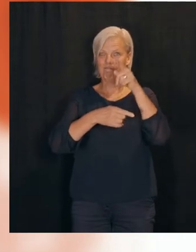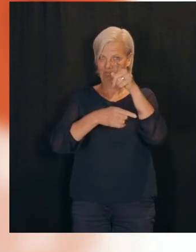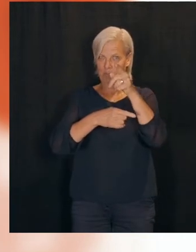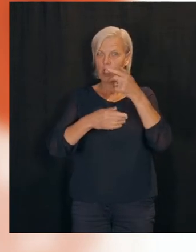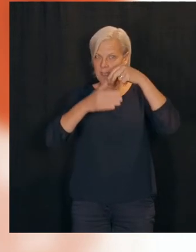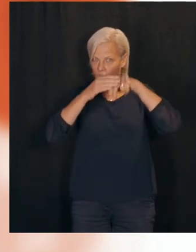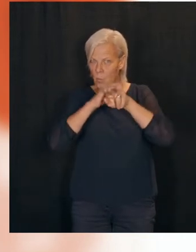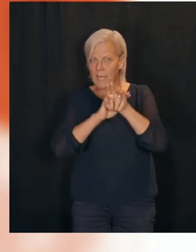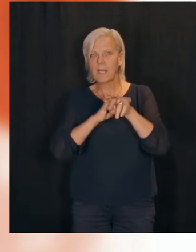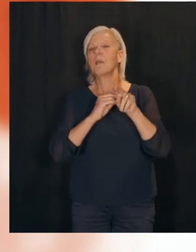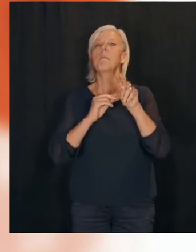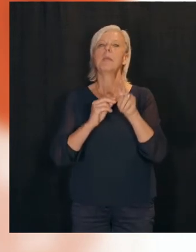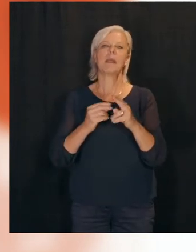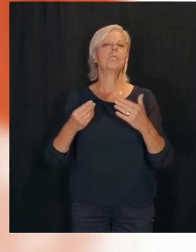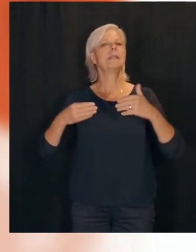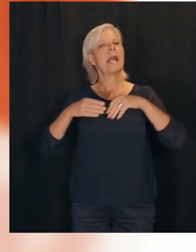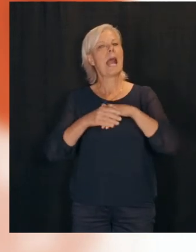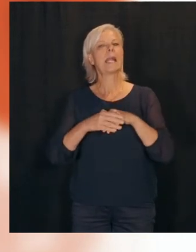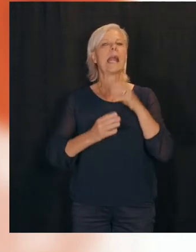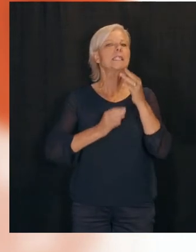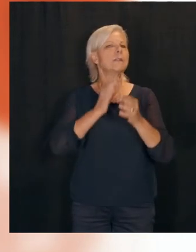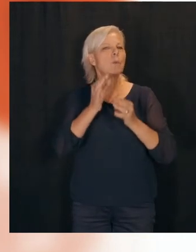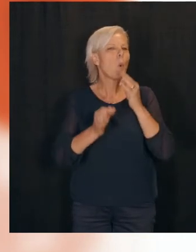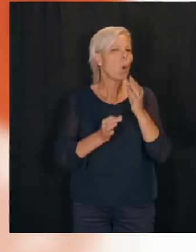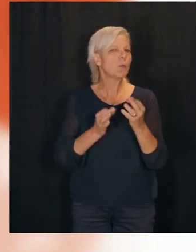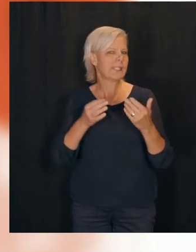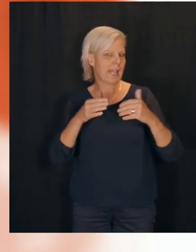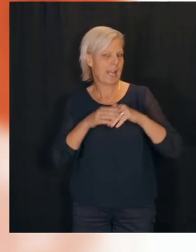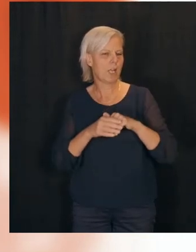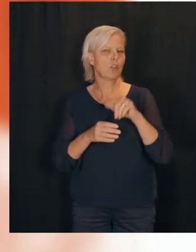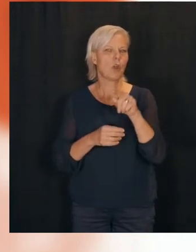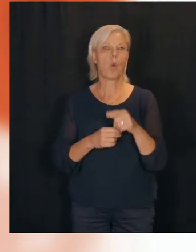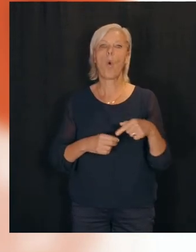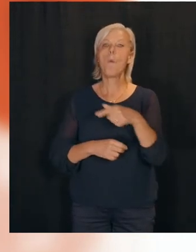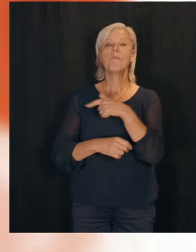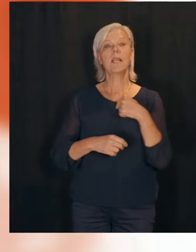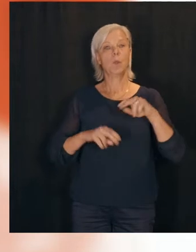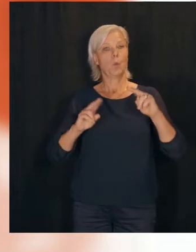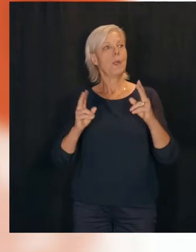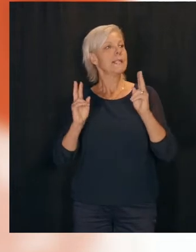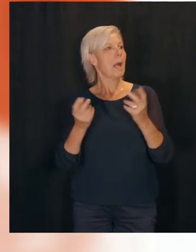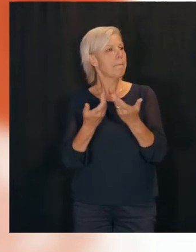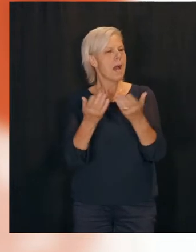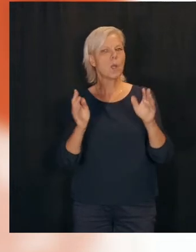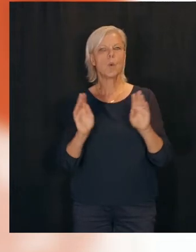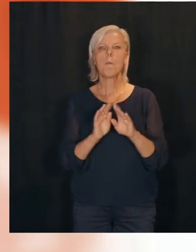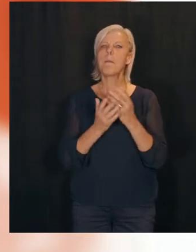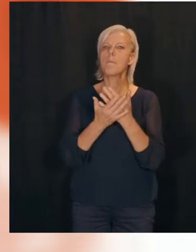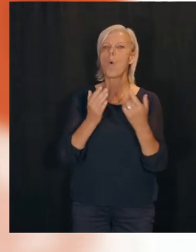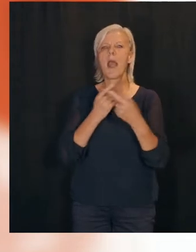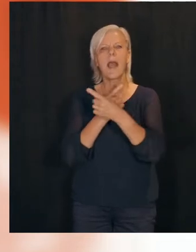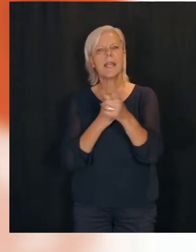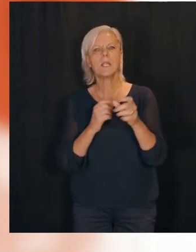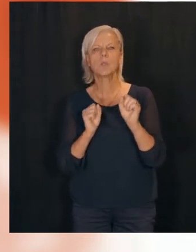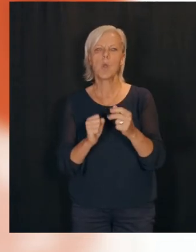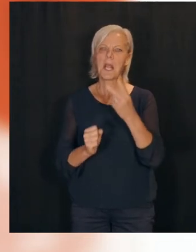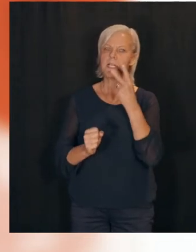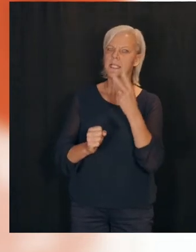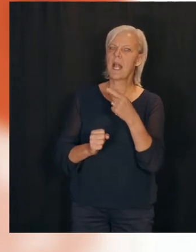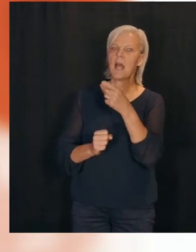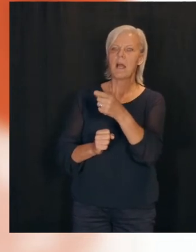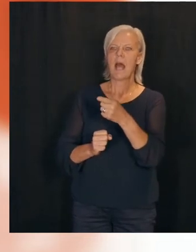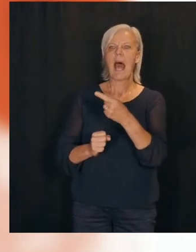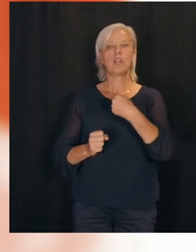om delaktighetsfrågor. Hade vi varit tillsammans i samma rum nu så hade många av er sett att jag